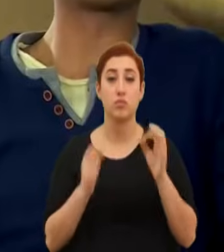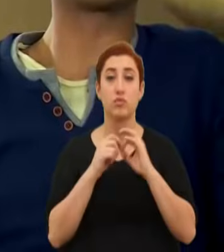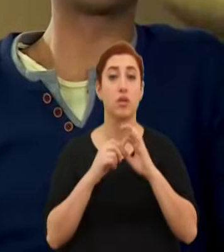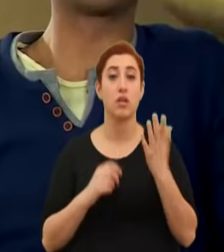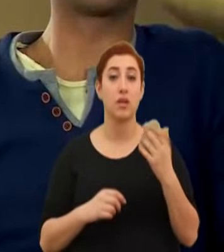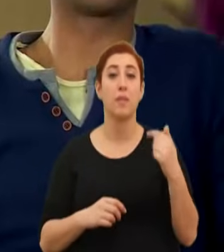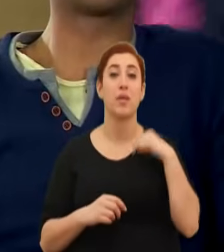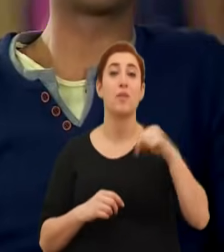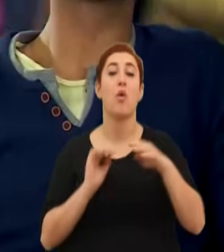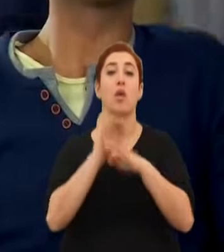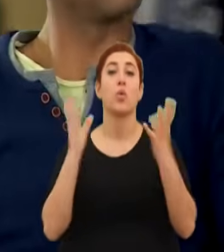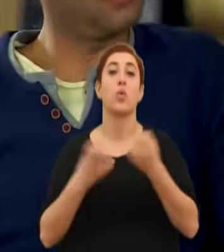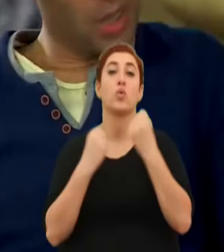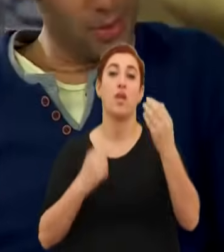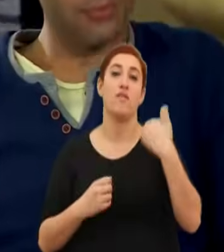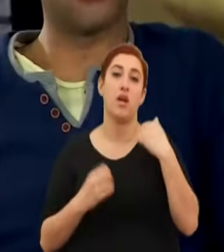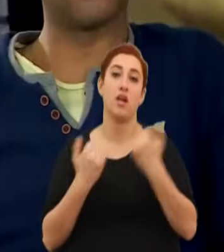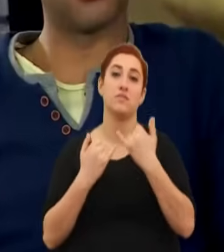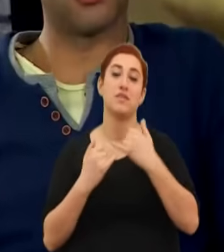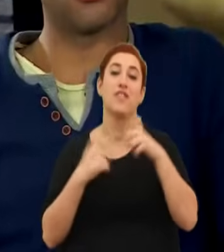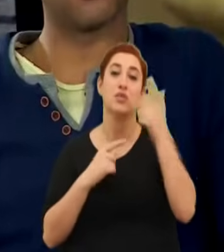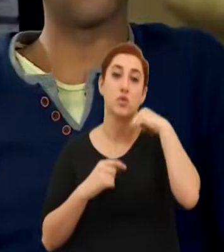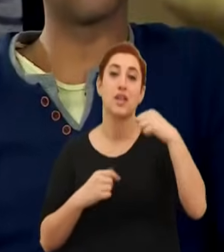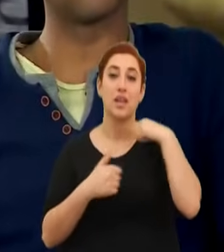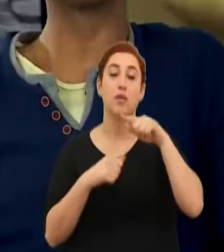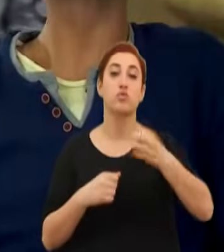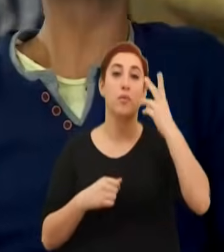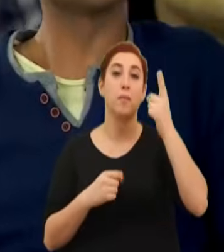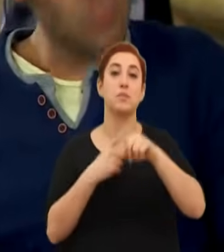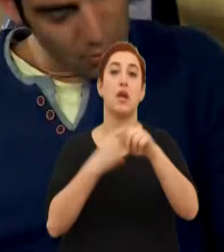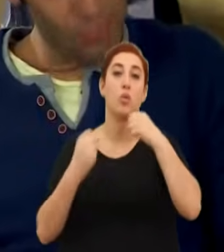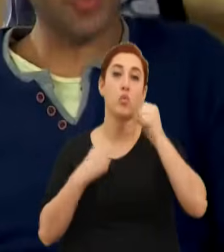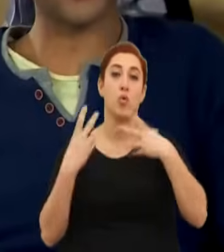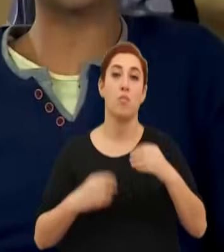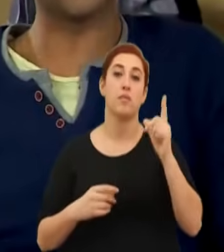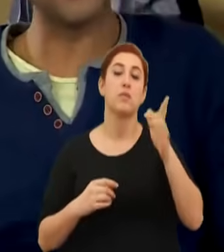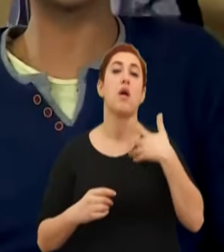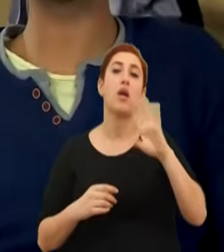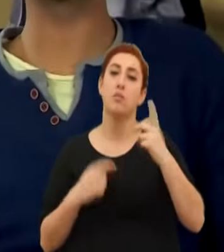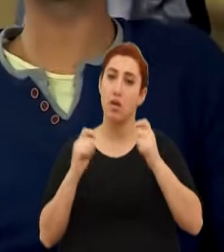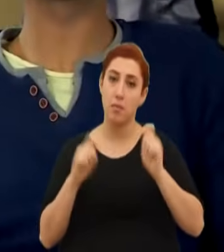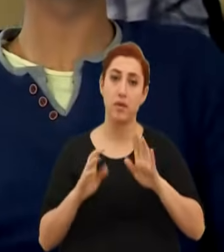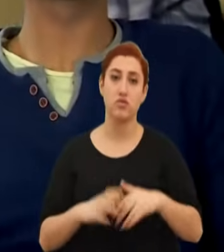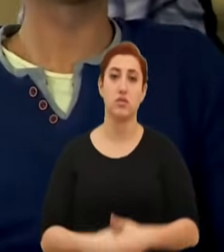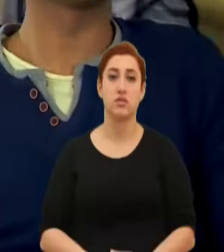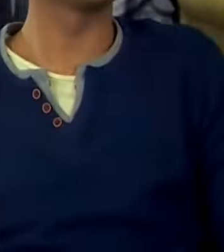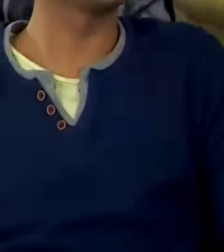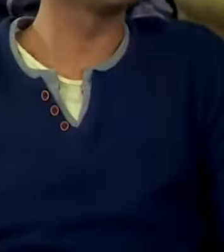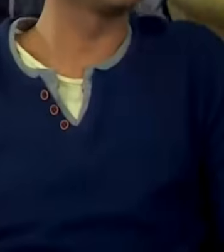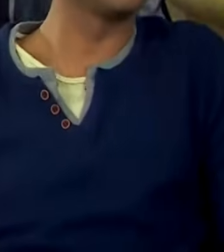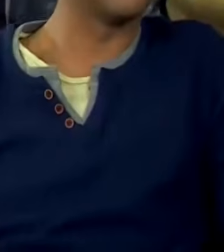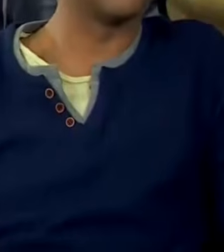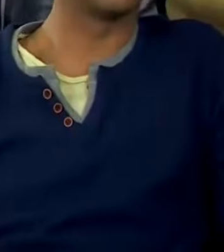Burhan. Hı. Beni bu hayattan kurtar kardeşim. Tamam. Filiz yüzünden yine bu sabah bir saat koşmak zorunda kaldım ya. Merak etme, halledeceğiz. Ceyda ile